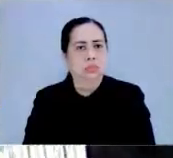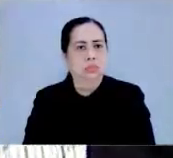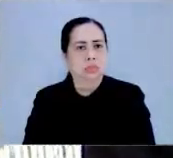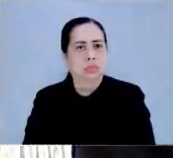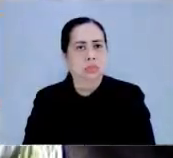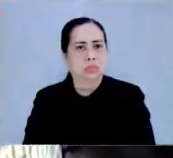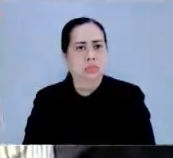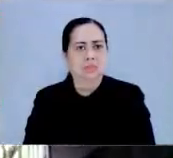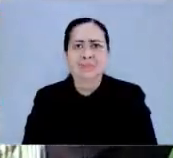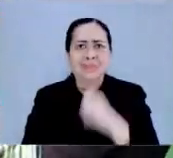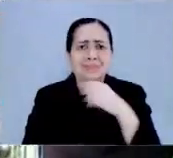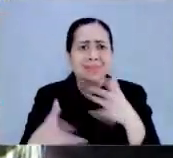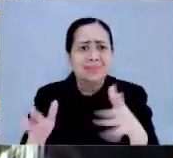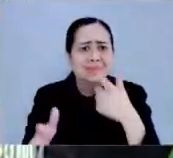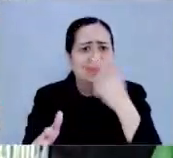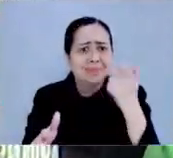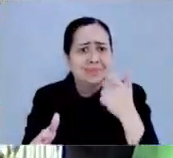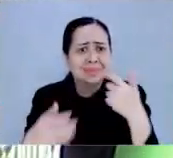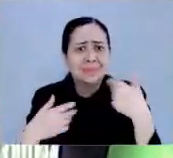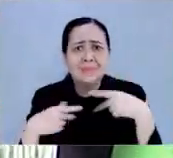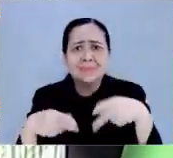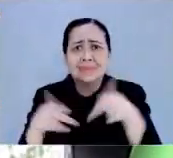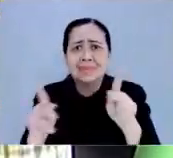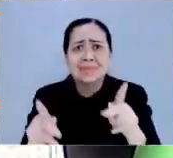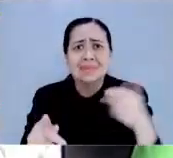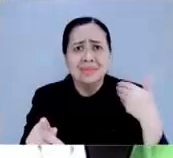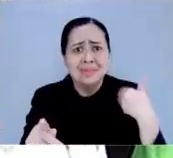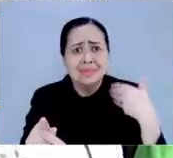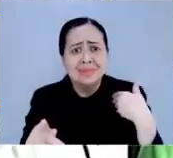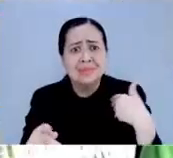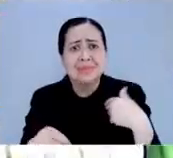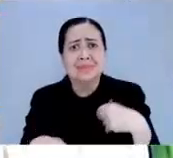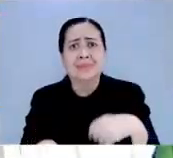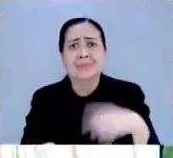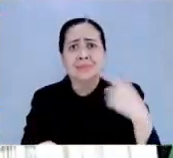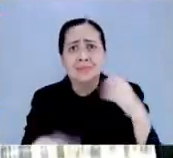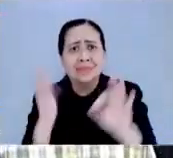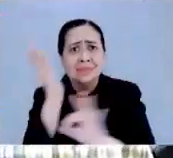Hindi kami papayag dahil may permit kami. May prangkisa.